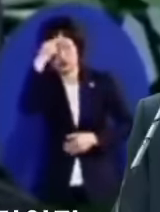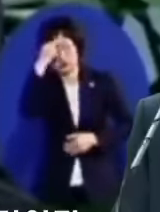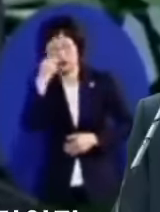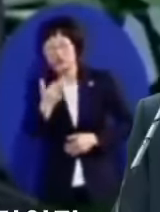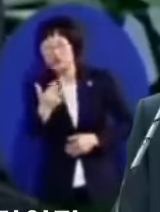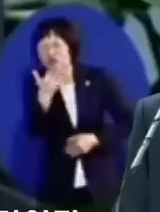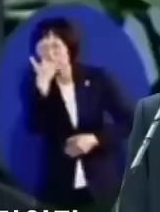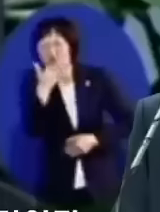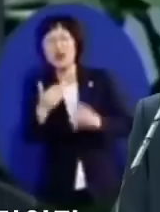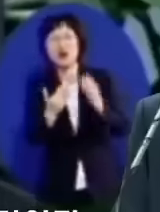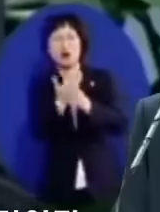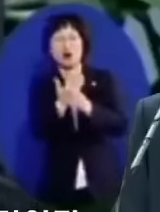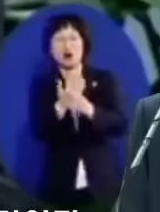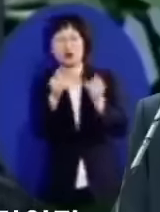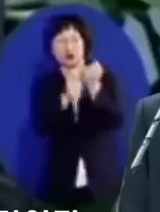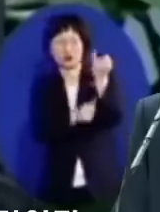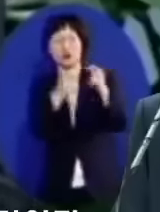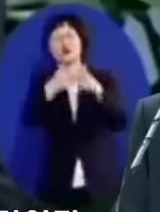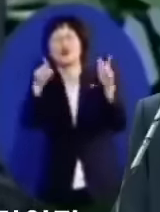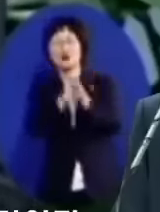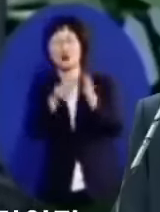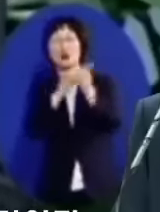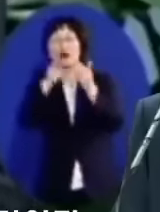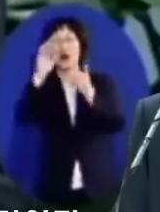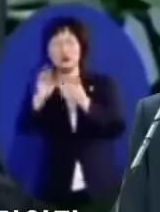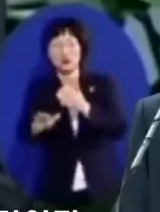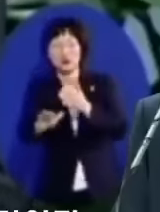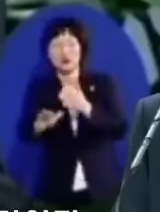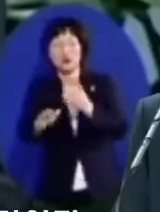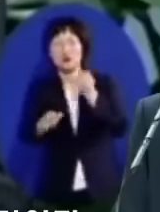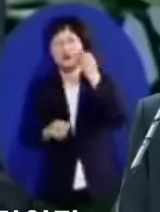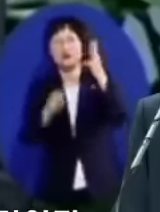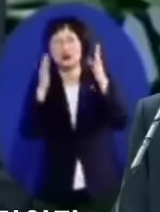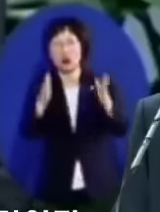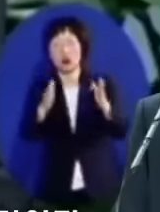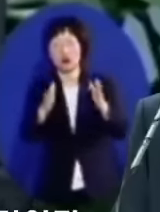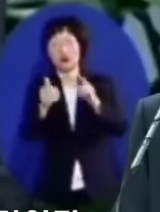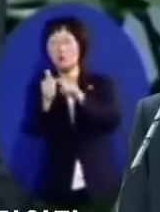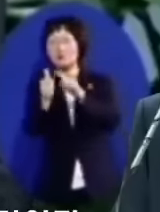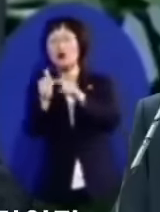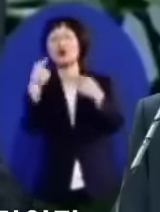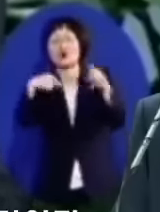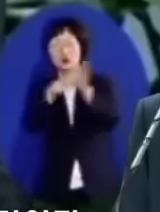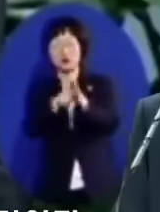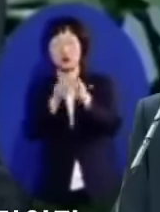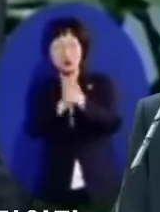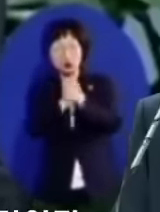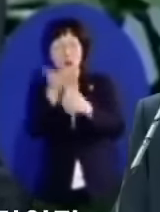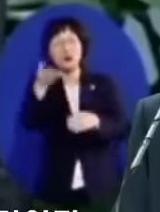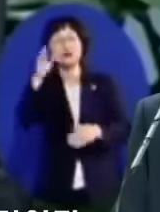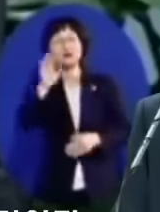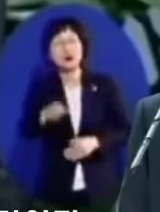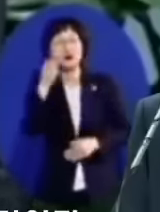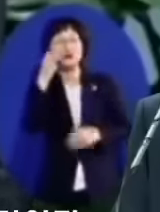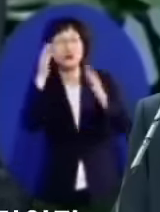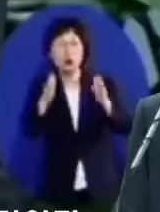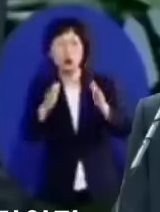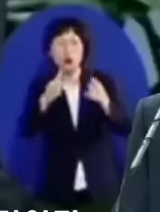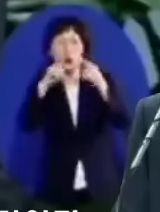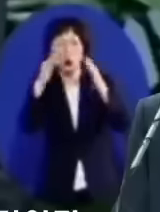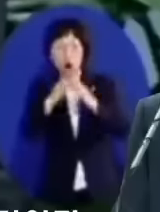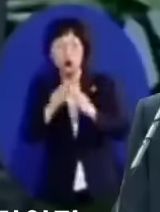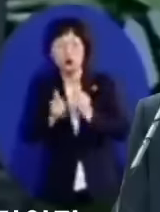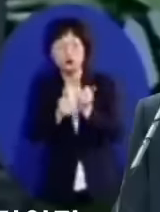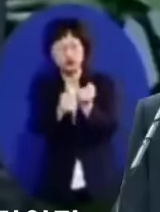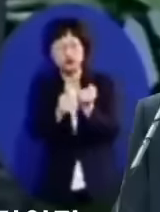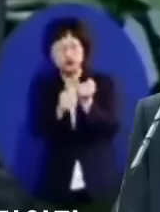교회에 나와서 예수 믿고 난 다음 그와 저와 석 달을 위해서 기도를 하는데 석 달을 기도해도 그는 교회에 따라 나와서